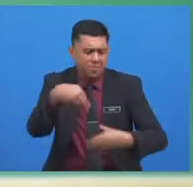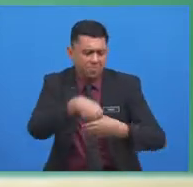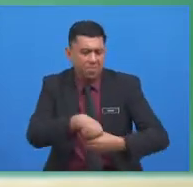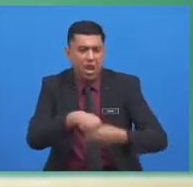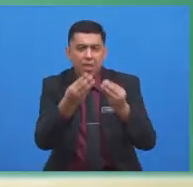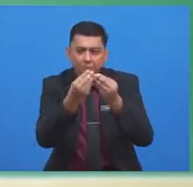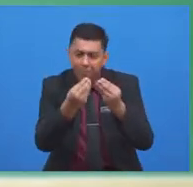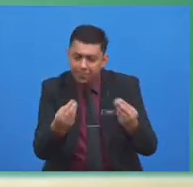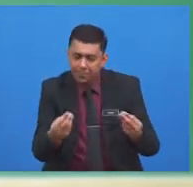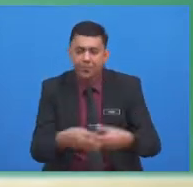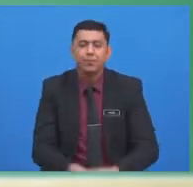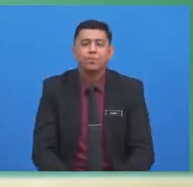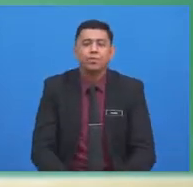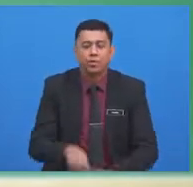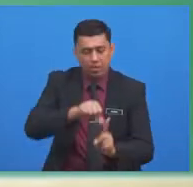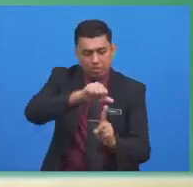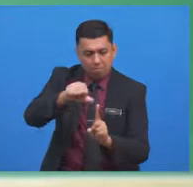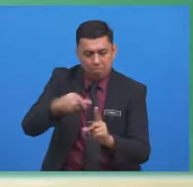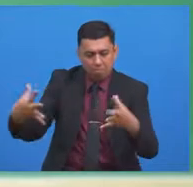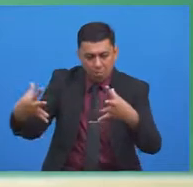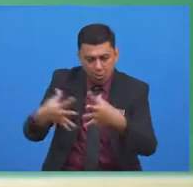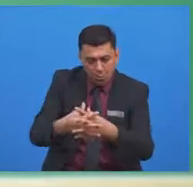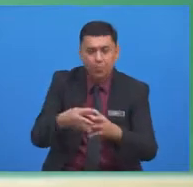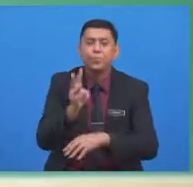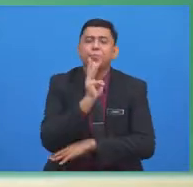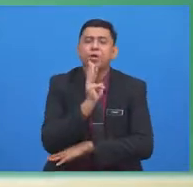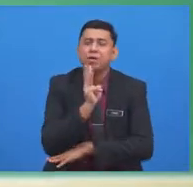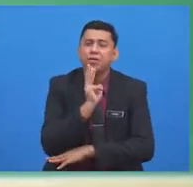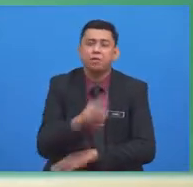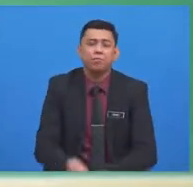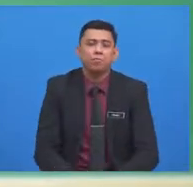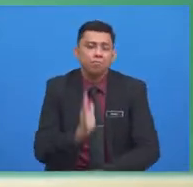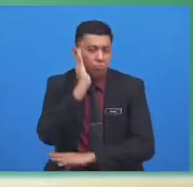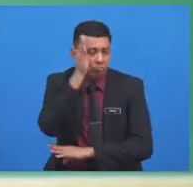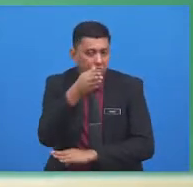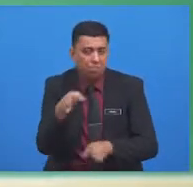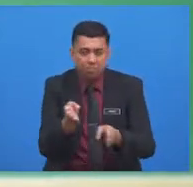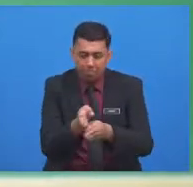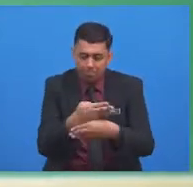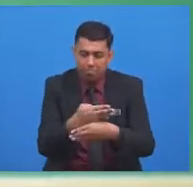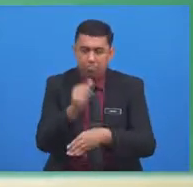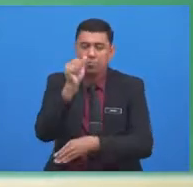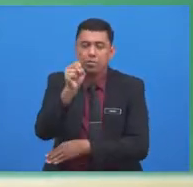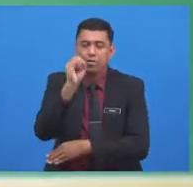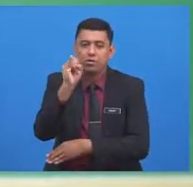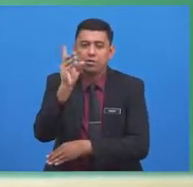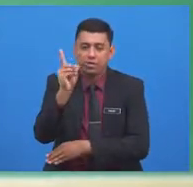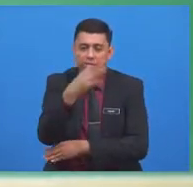tanah. Apabila berpadu dengan air yang ada di dalam tanah, akan membentuk asid